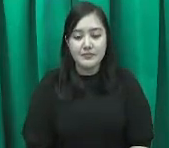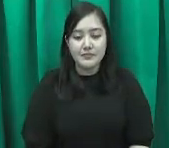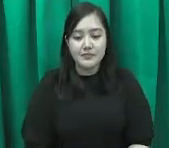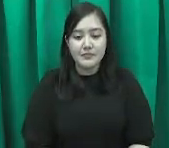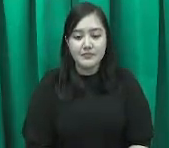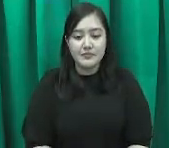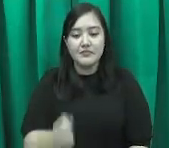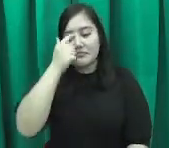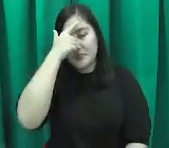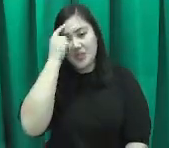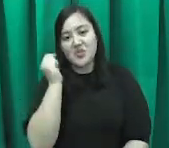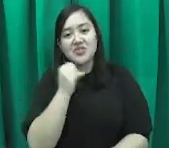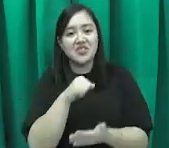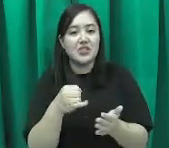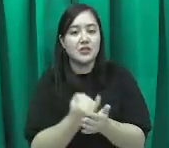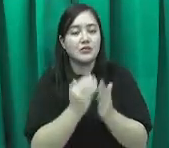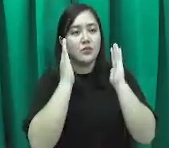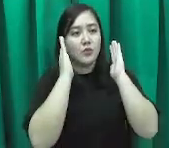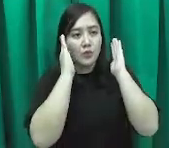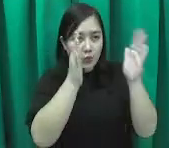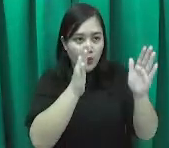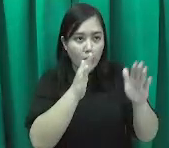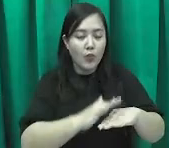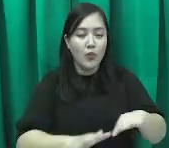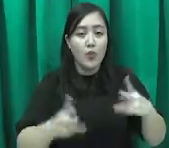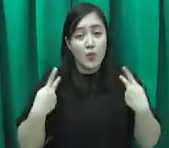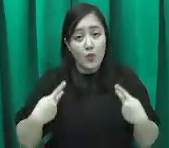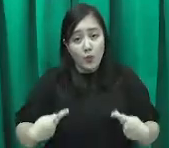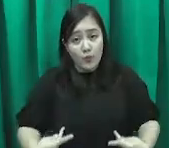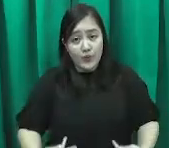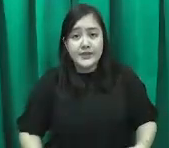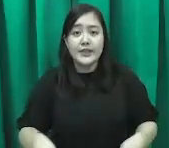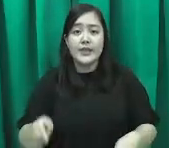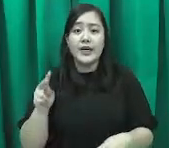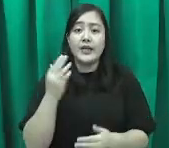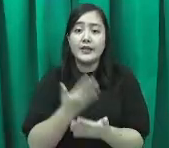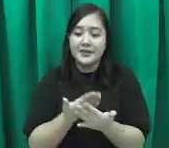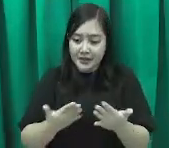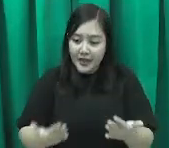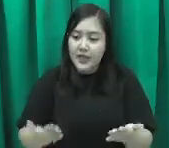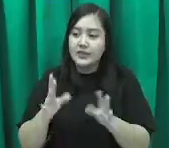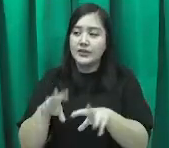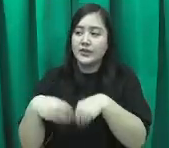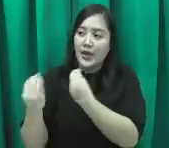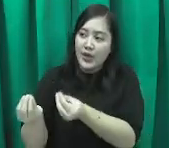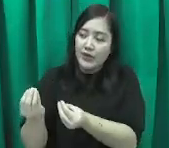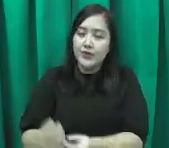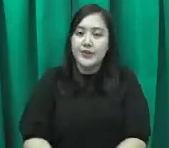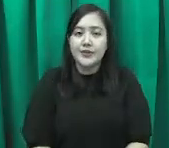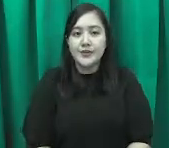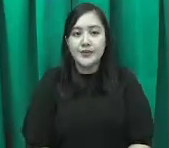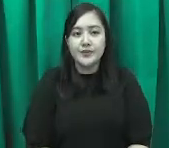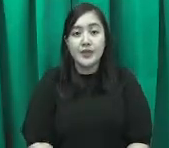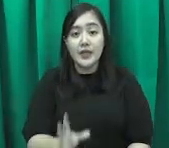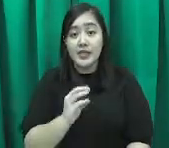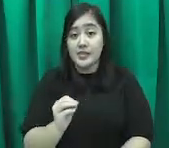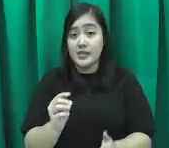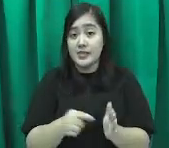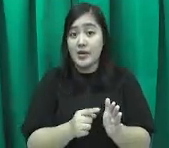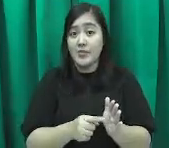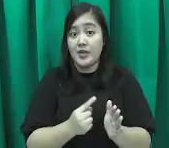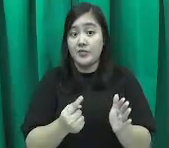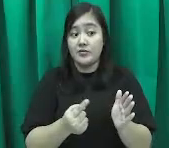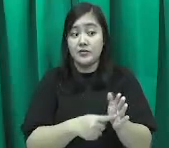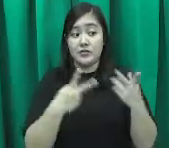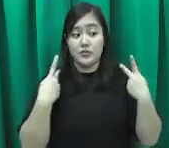nga sa kakahabol natin doon sa mga material things na gusto nating ibigay sa kanila. Yeah. Yeah. And sometimes itong material things na ito, ito pa